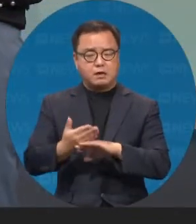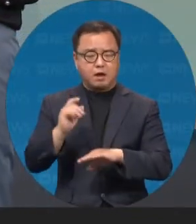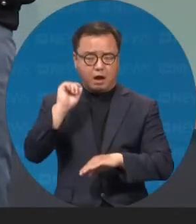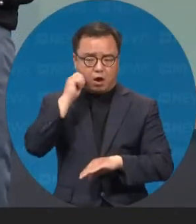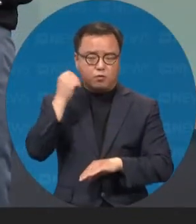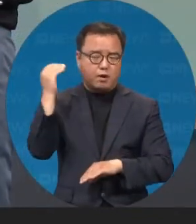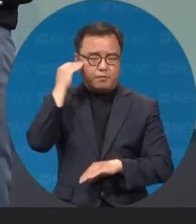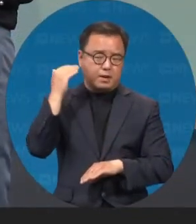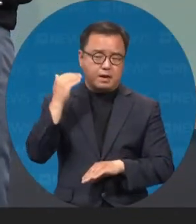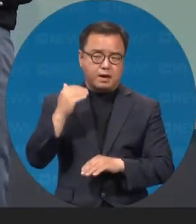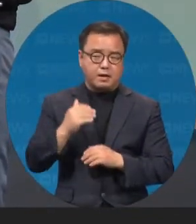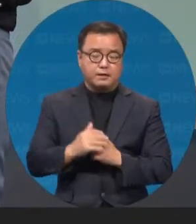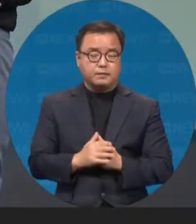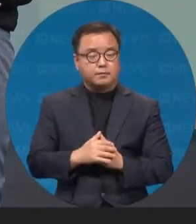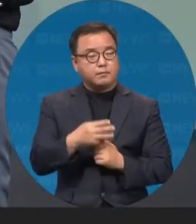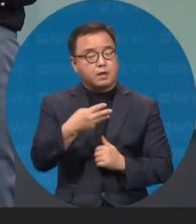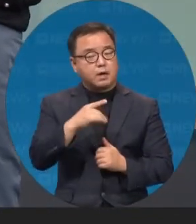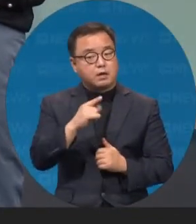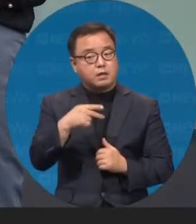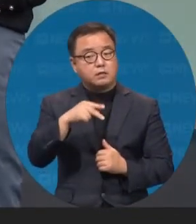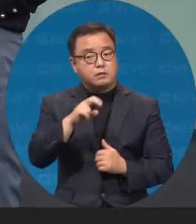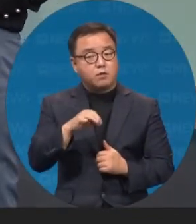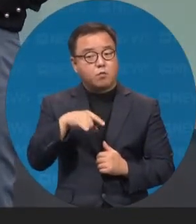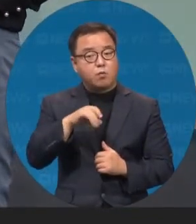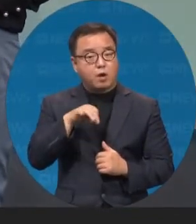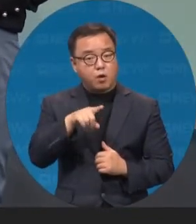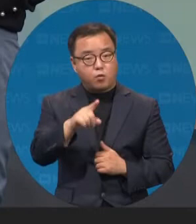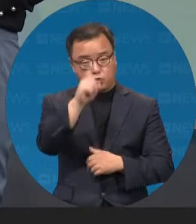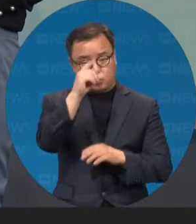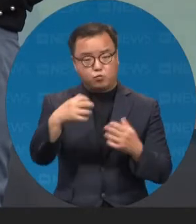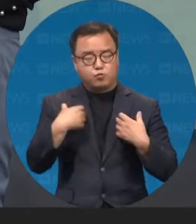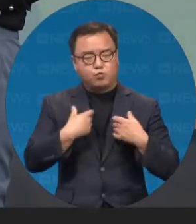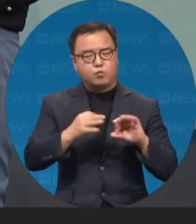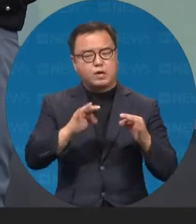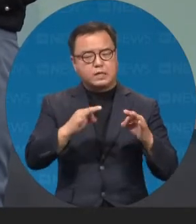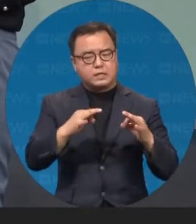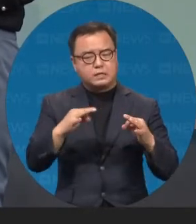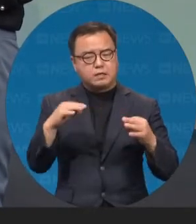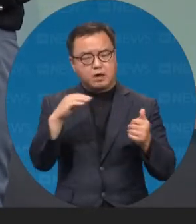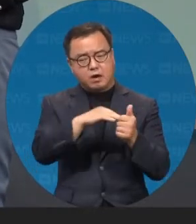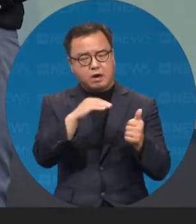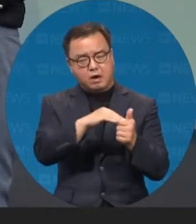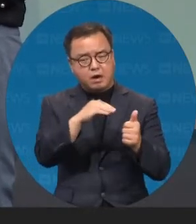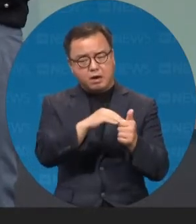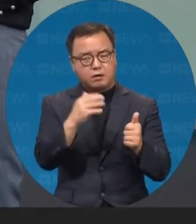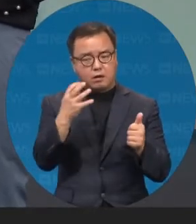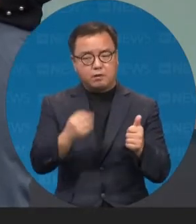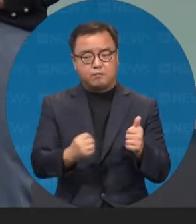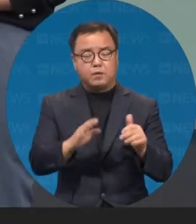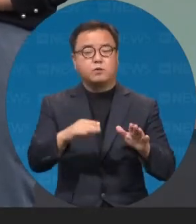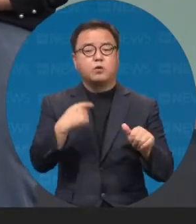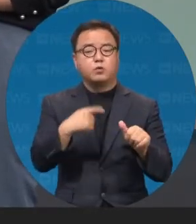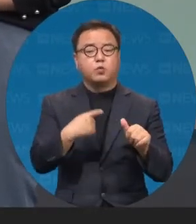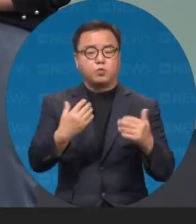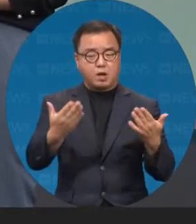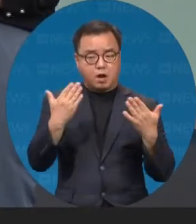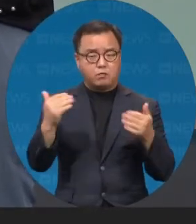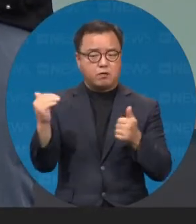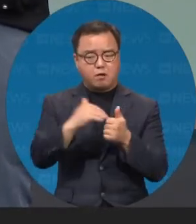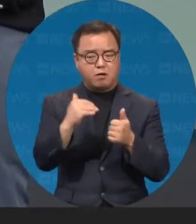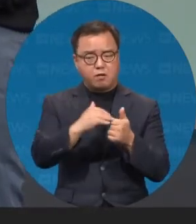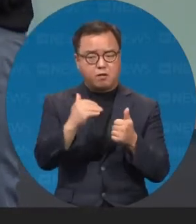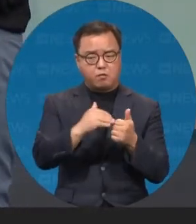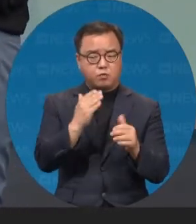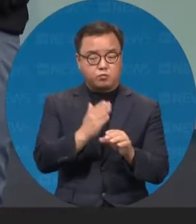격이 됐습니다 이런 랜섬웨어 공격 그동안 정부나 금융기관을 많이 타격을 했었는데 이제는 교육기관 까지 확산 되고 있군요